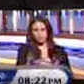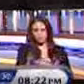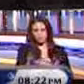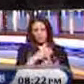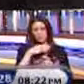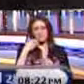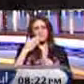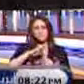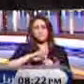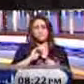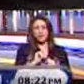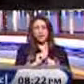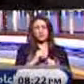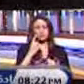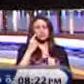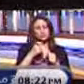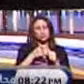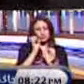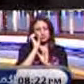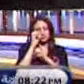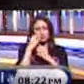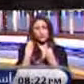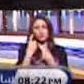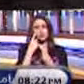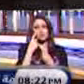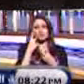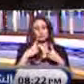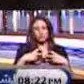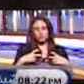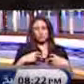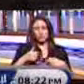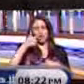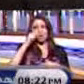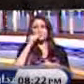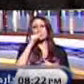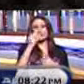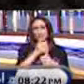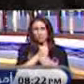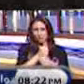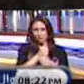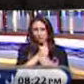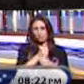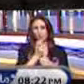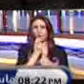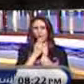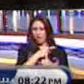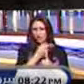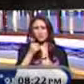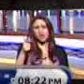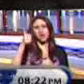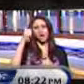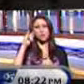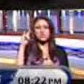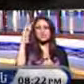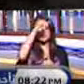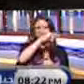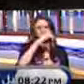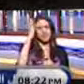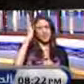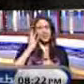الوفاة في التقرير المبدئي الذي يتحدث عن أن الوفاة طبيعية، ولكن ما زلنا في